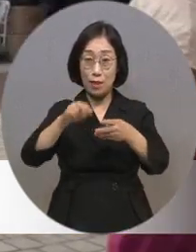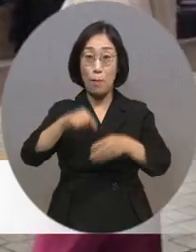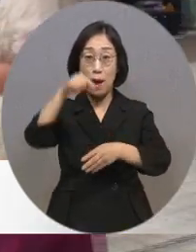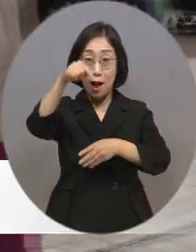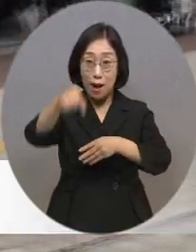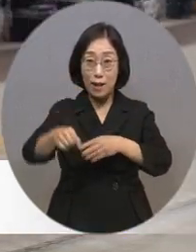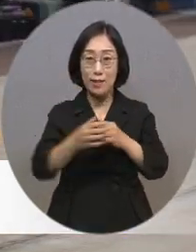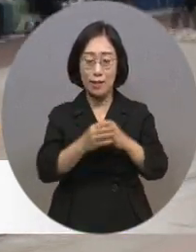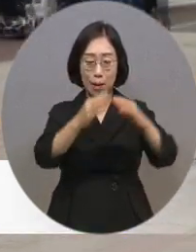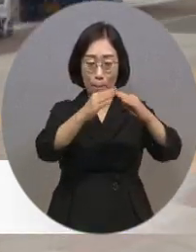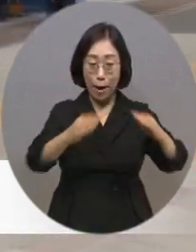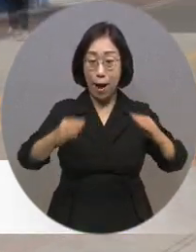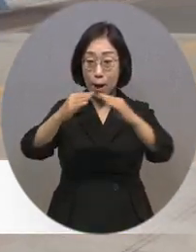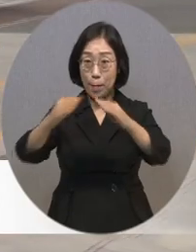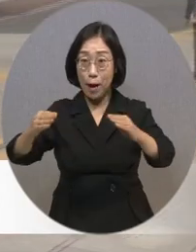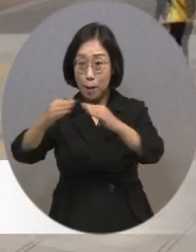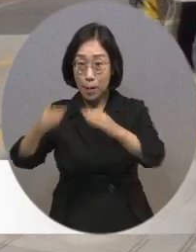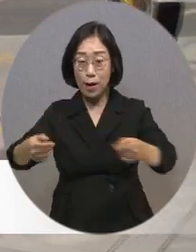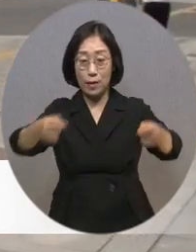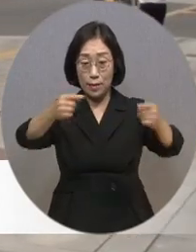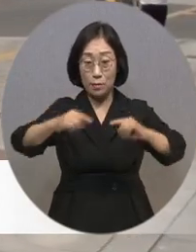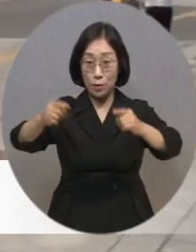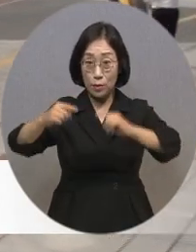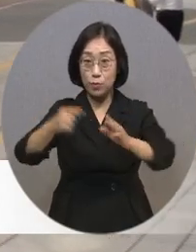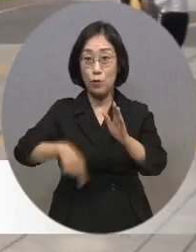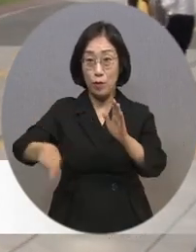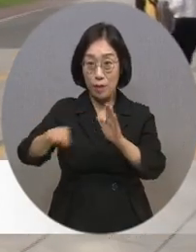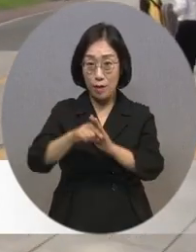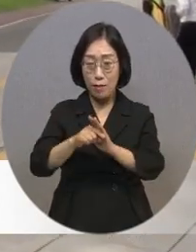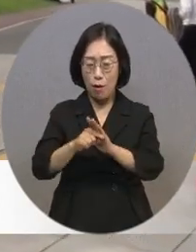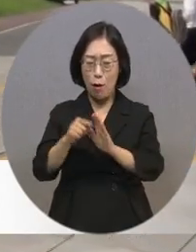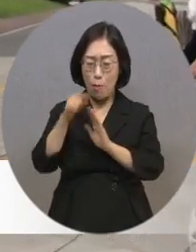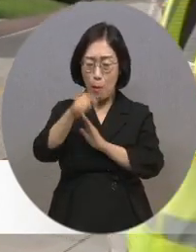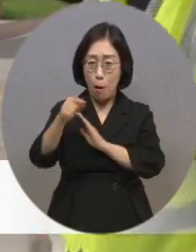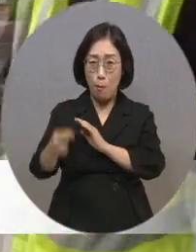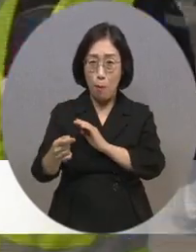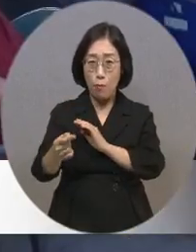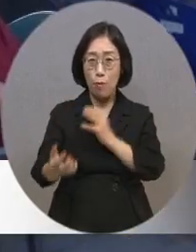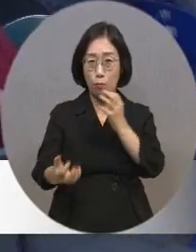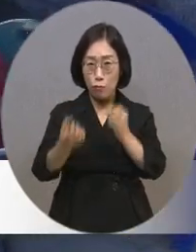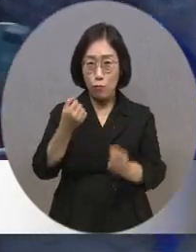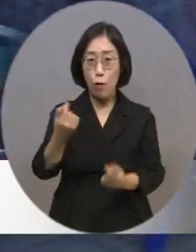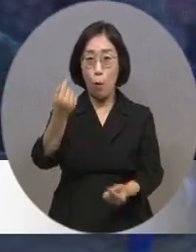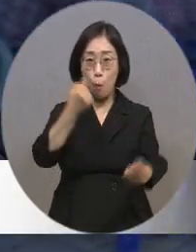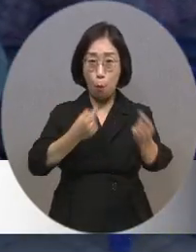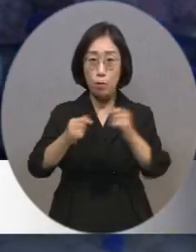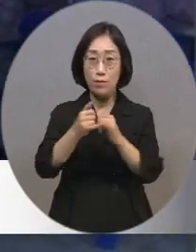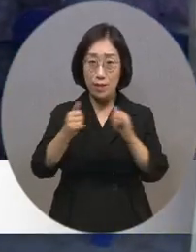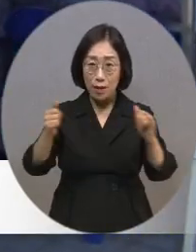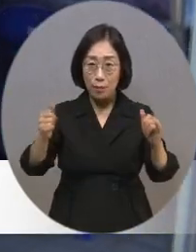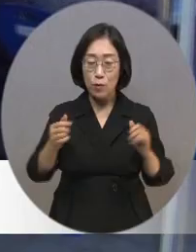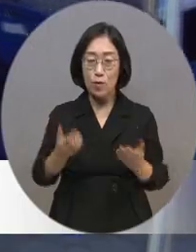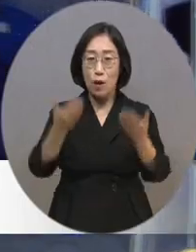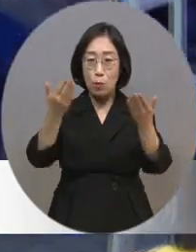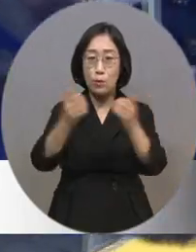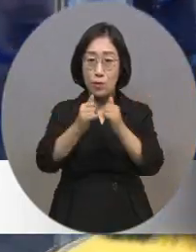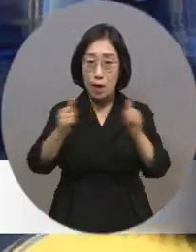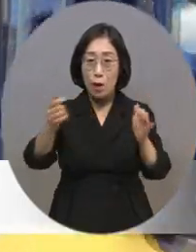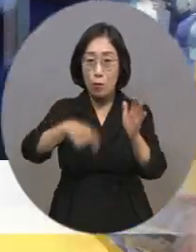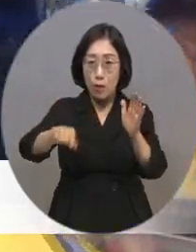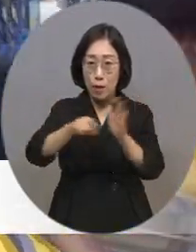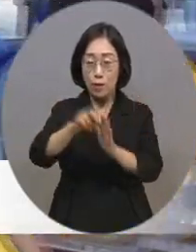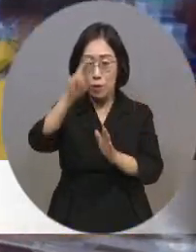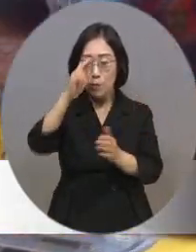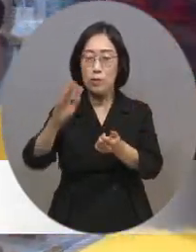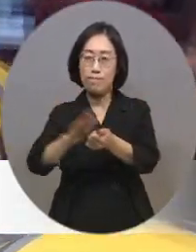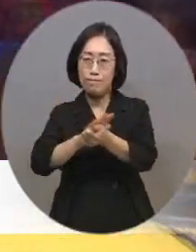각 지역에서 대회에 참석하기 위해 이른 아침부터 먼 길 달려온 장애인 합창단원과 봉사자들을 위한 점심